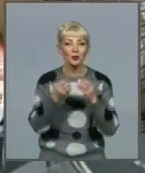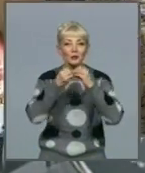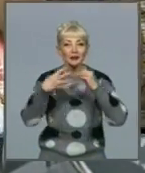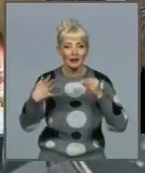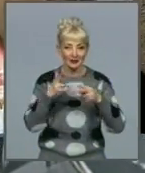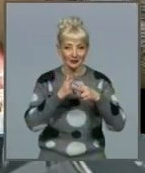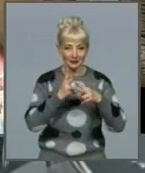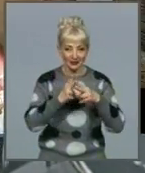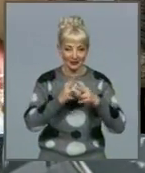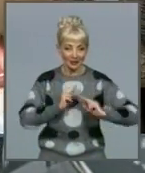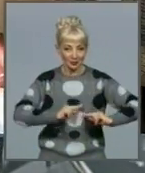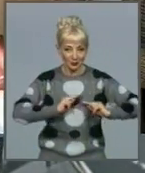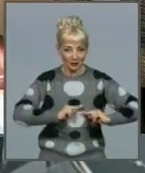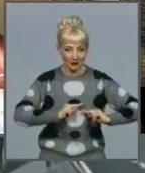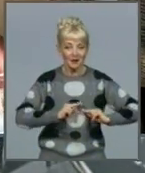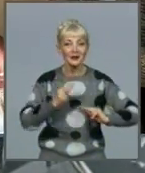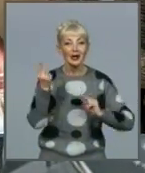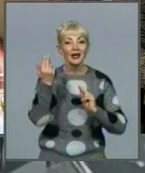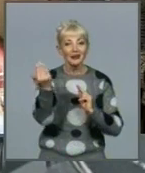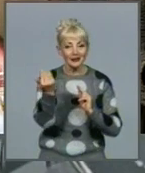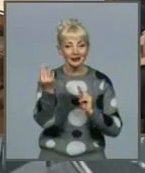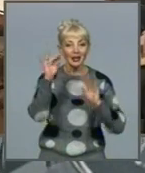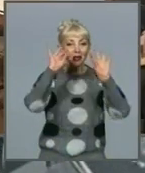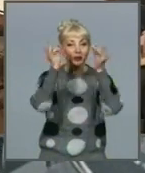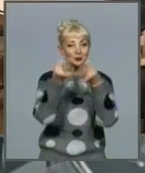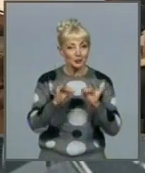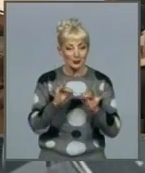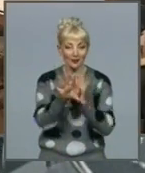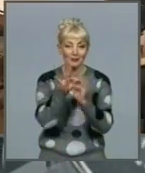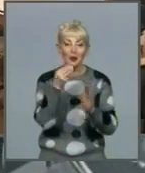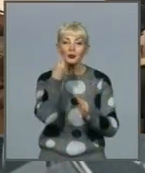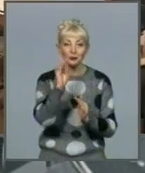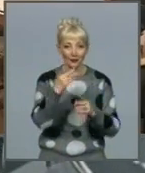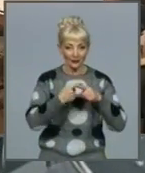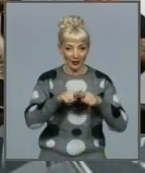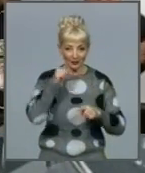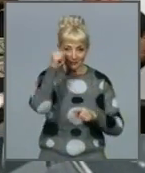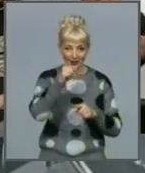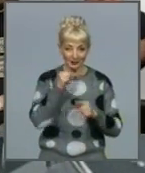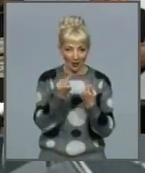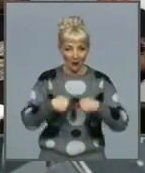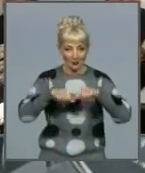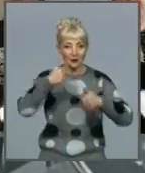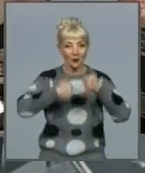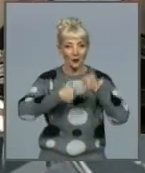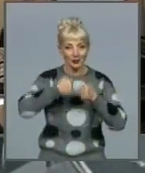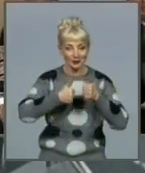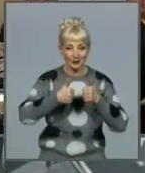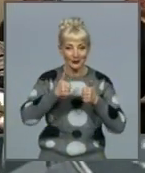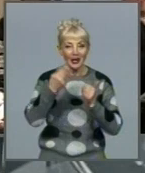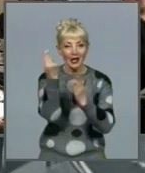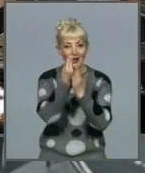працівників, творіння яких визнані найкращими у цьогорічному галузевому конкурсі образотворчого мистецтва